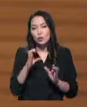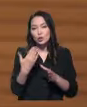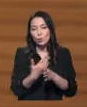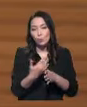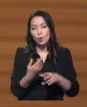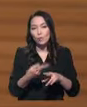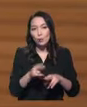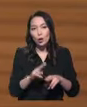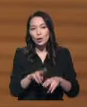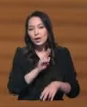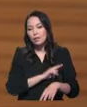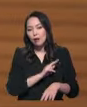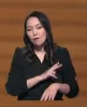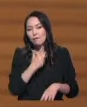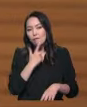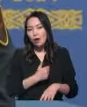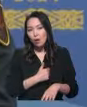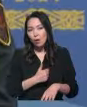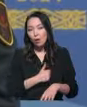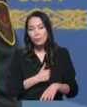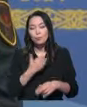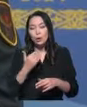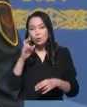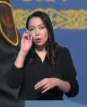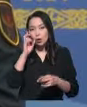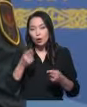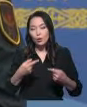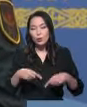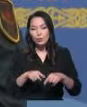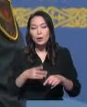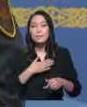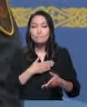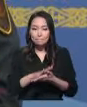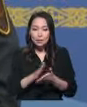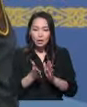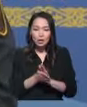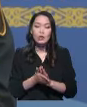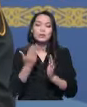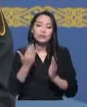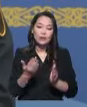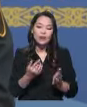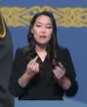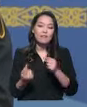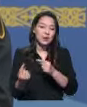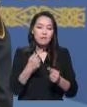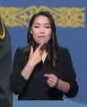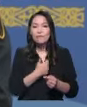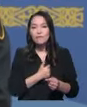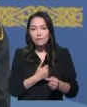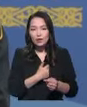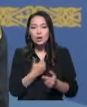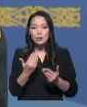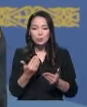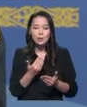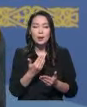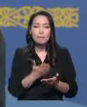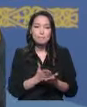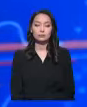популяризации деятельности вооруженных сил государств-членов организации мы договорились развивать взаимодействие между военно-историческими